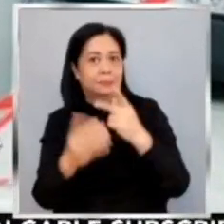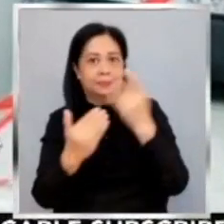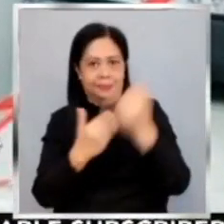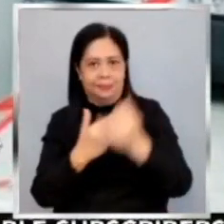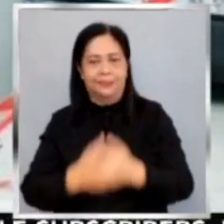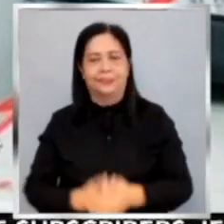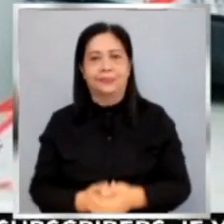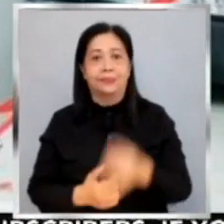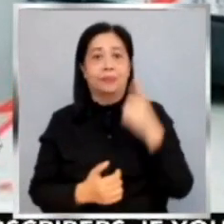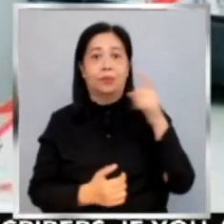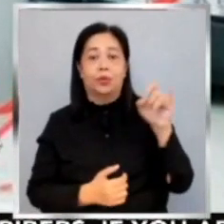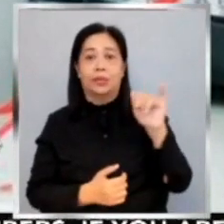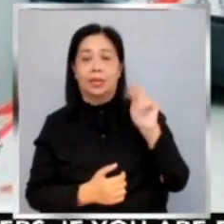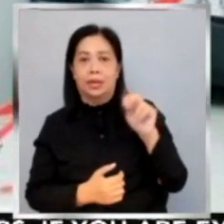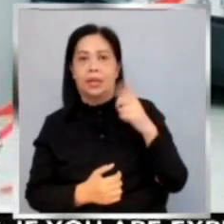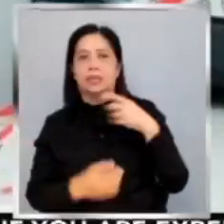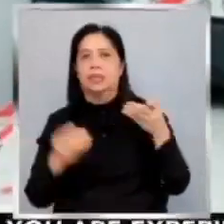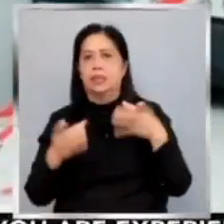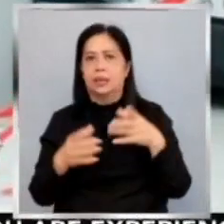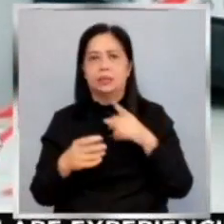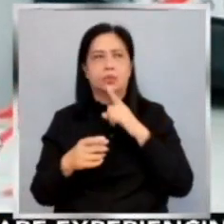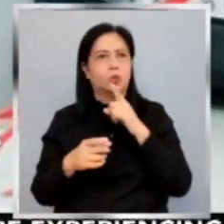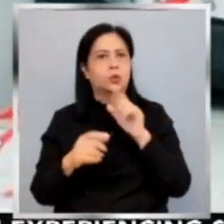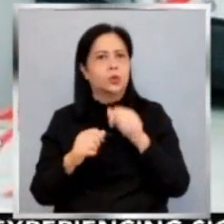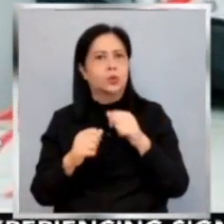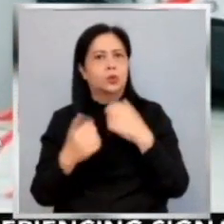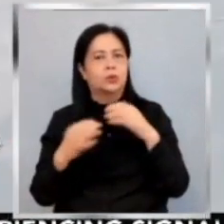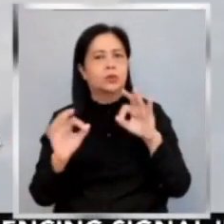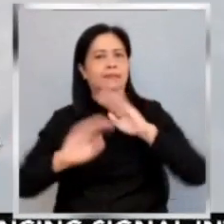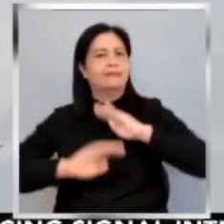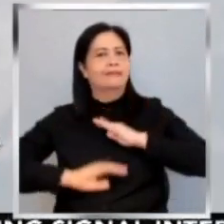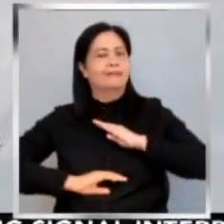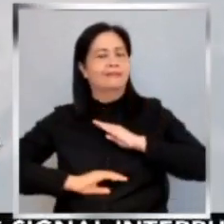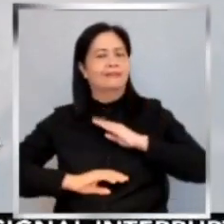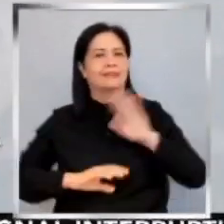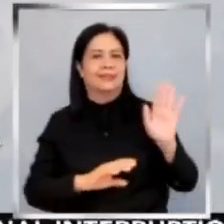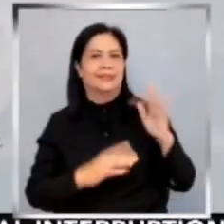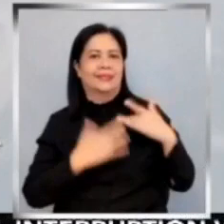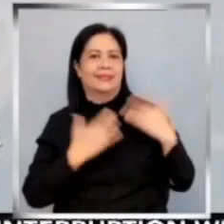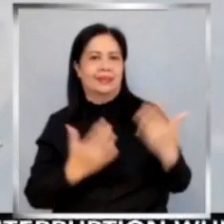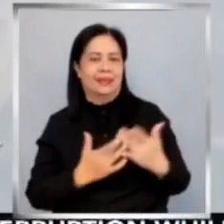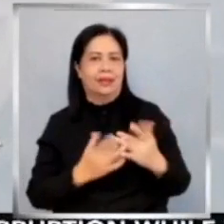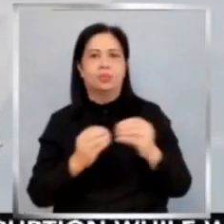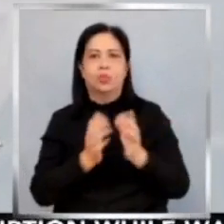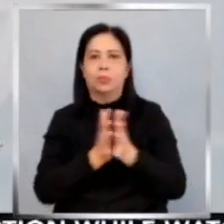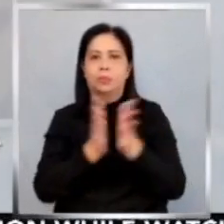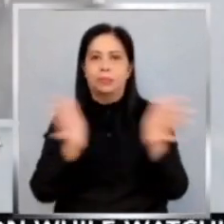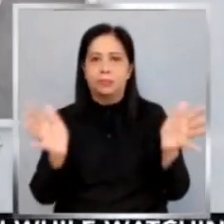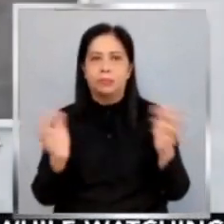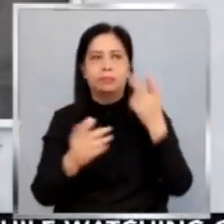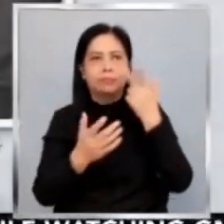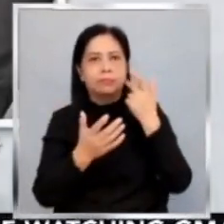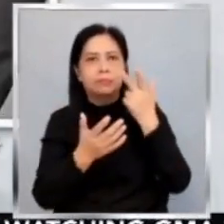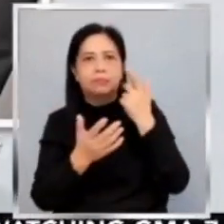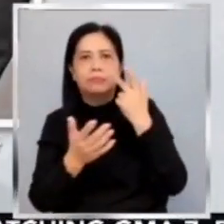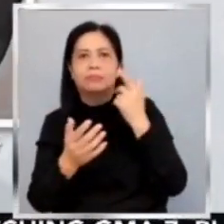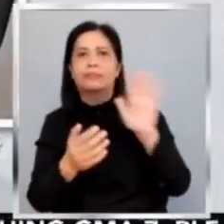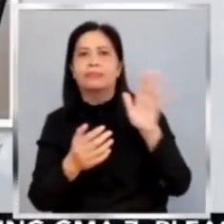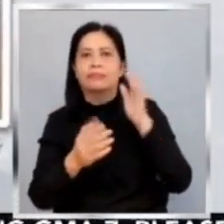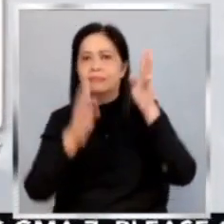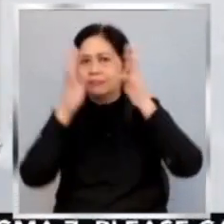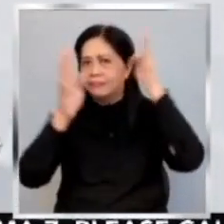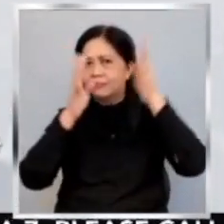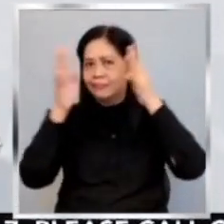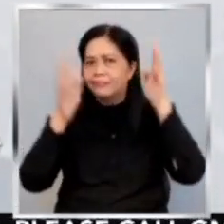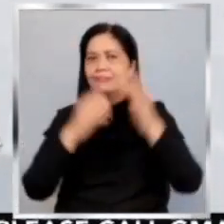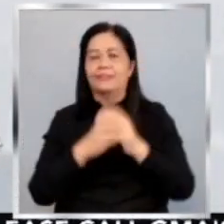kay Xian, directing is something to satisfy the heart. Mas malawak ang pag-explore niya ng kanyang creativity